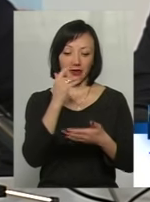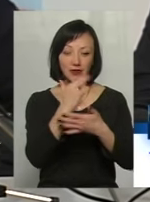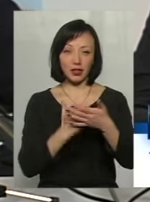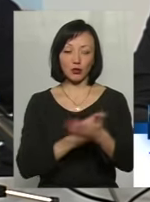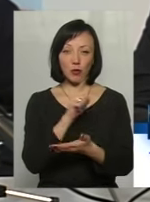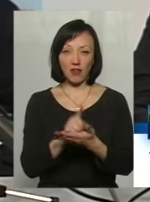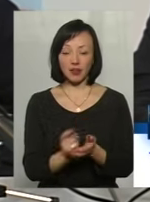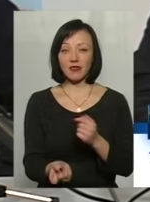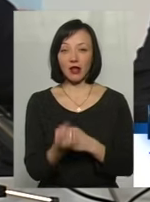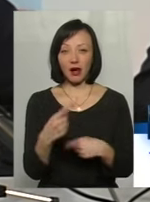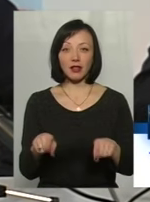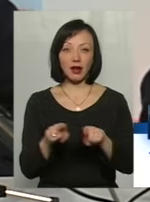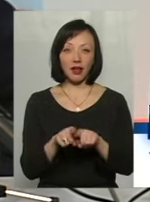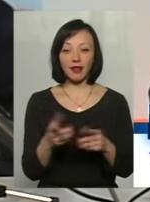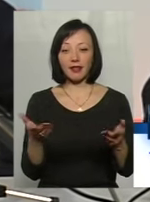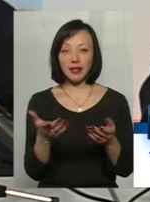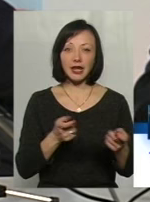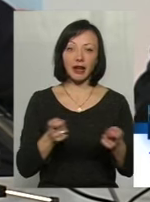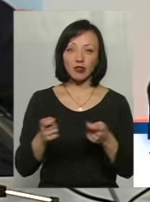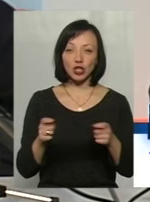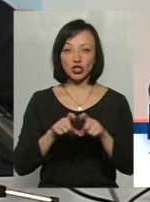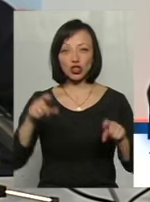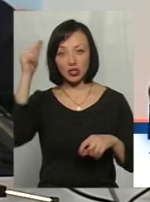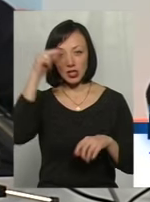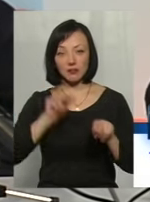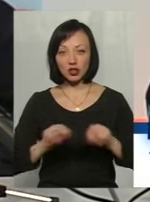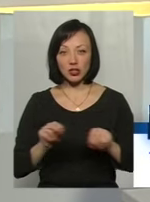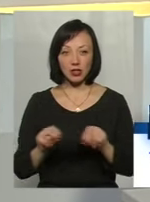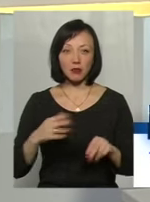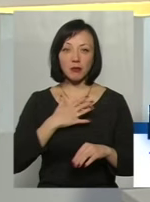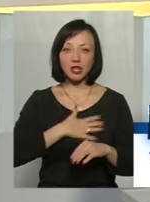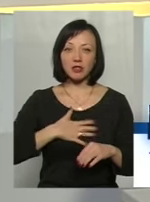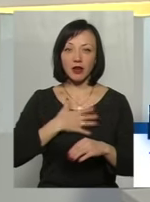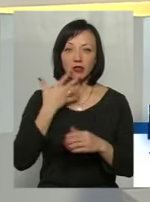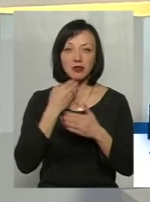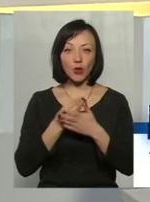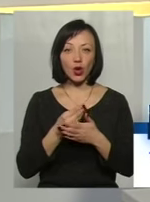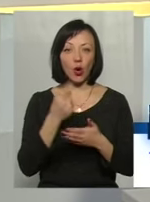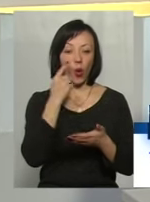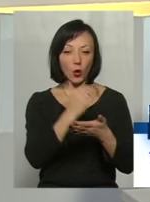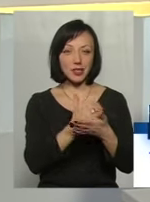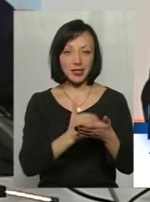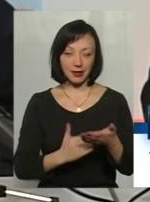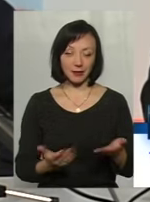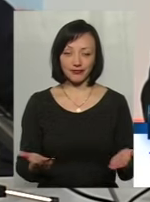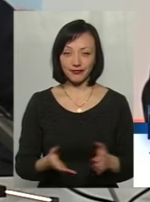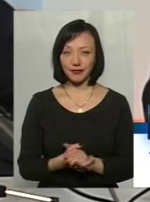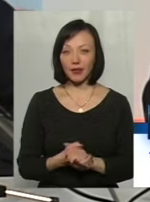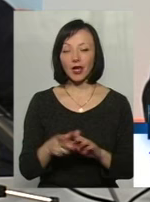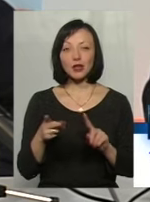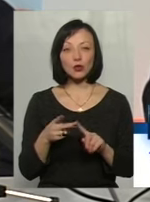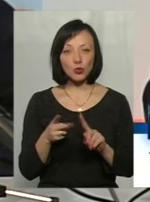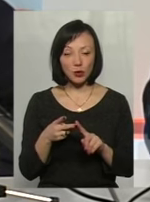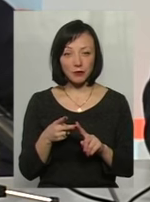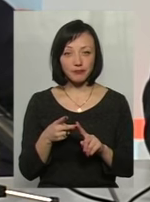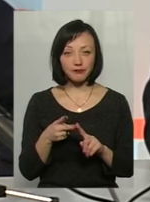от виникає така річ, і навіть десь і керівники шкіл, і вчителі, от вони переживають за свої оцінки, дії і так далі. І друга складова –